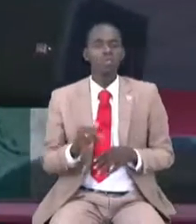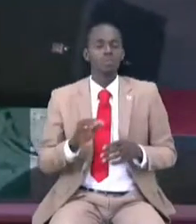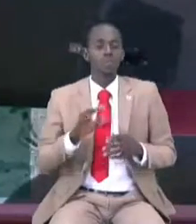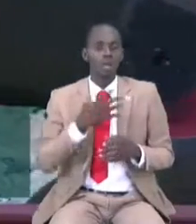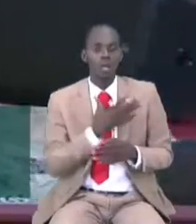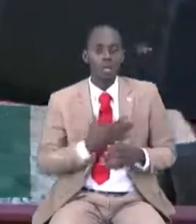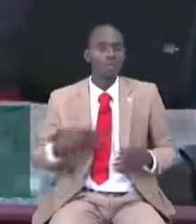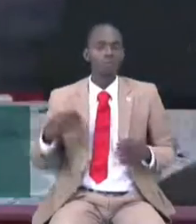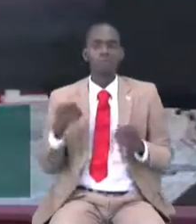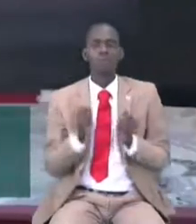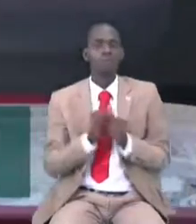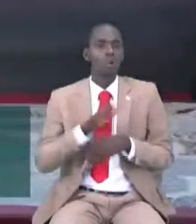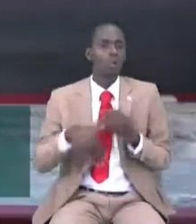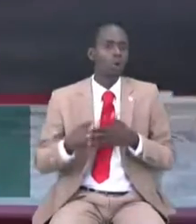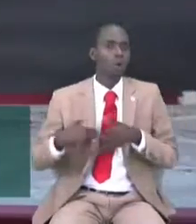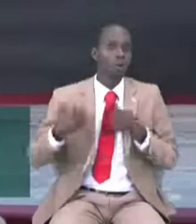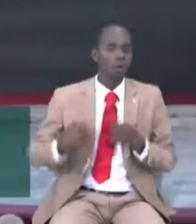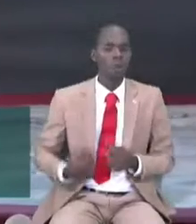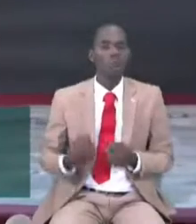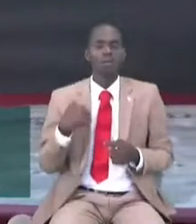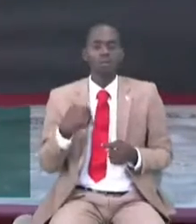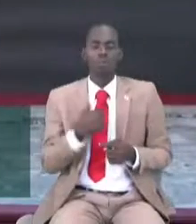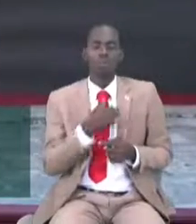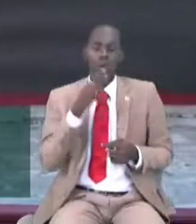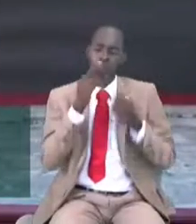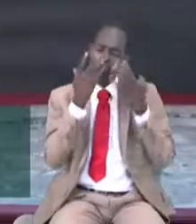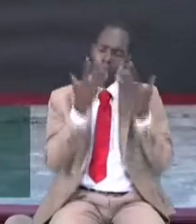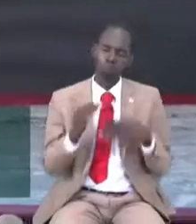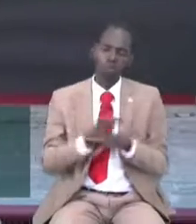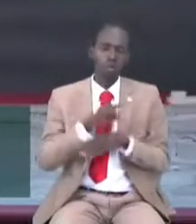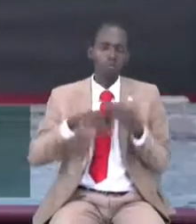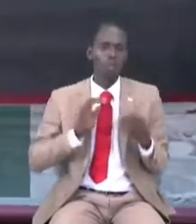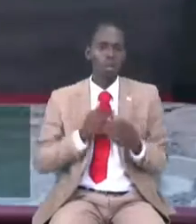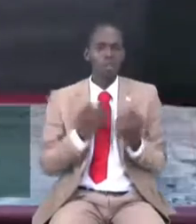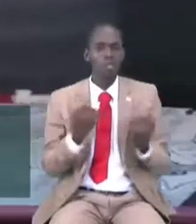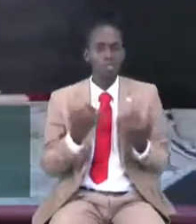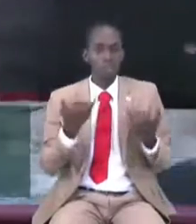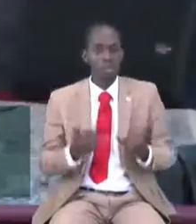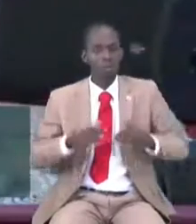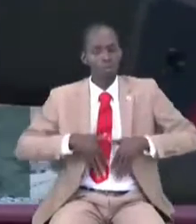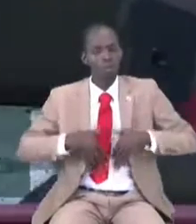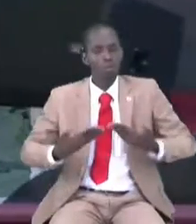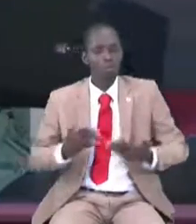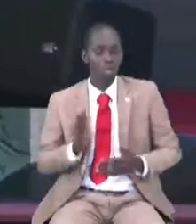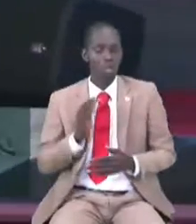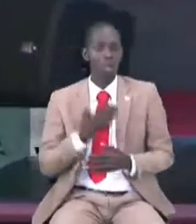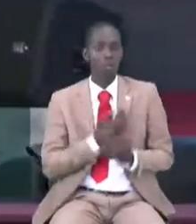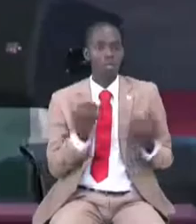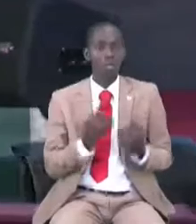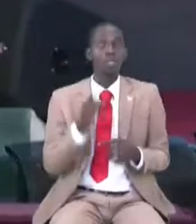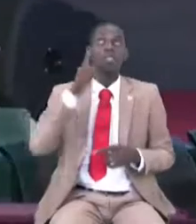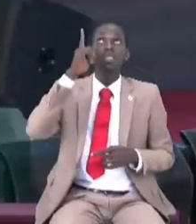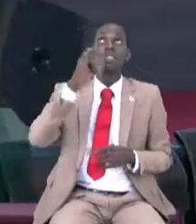nous confessons nos péchés, il est fidèle et juste pour nous les pardonner et pour